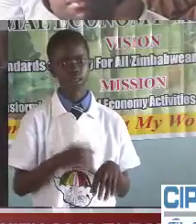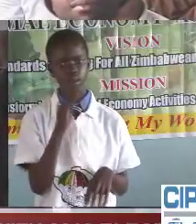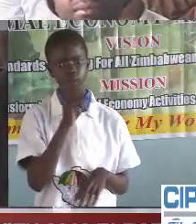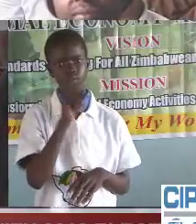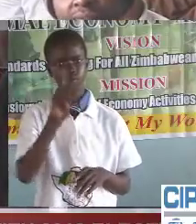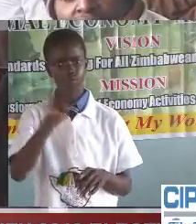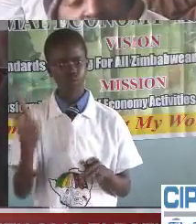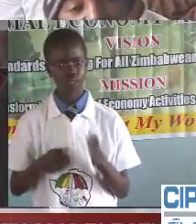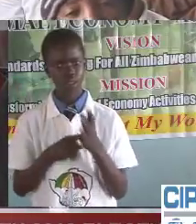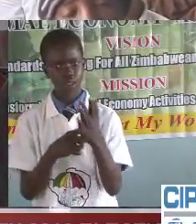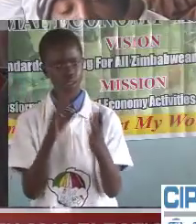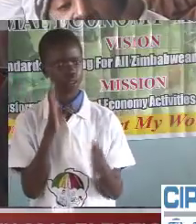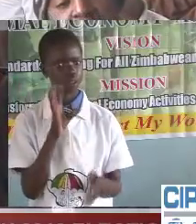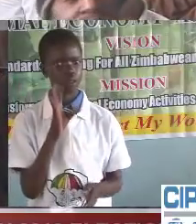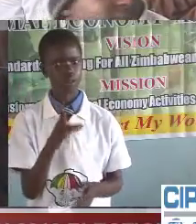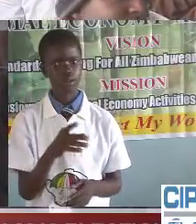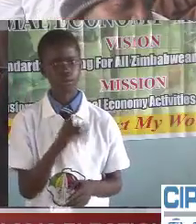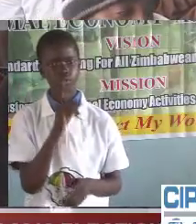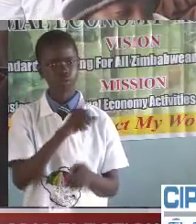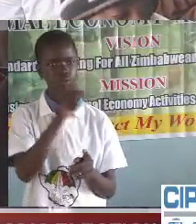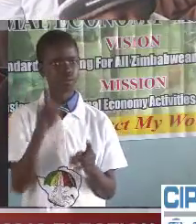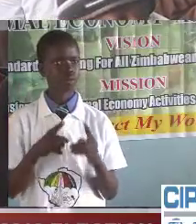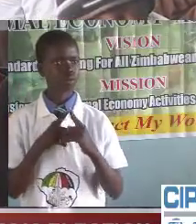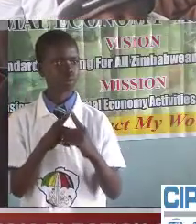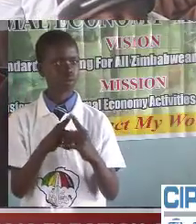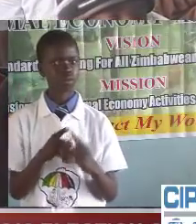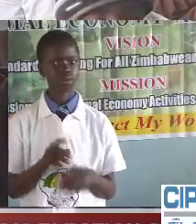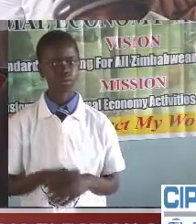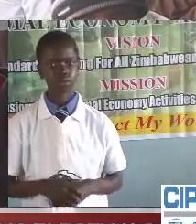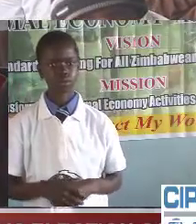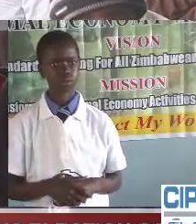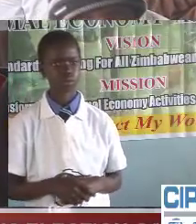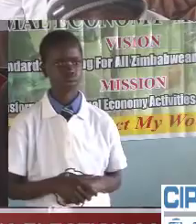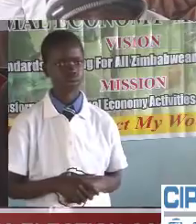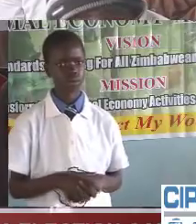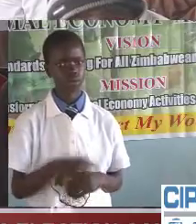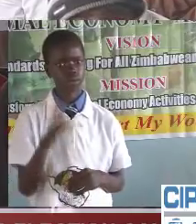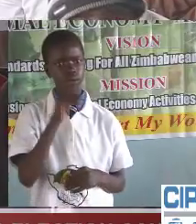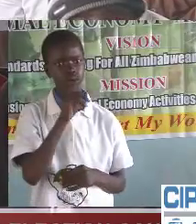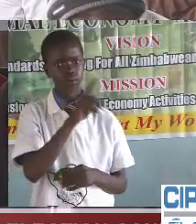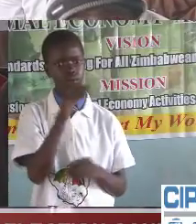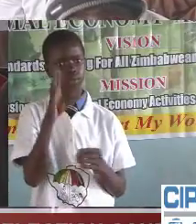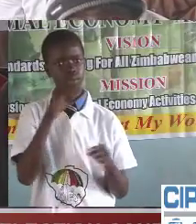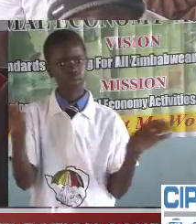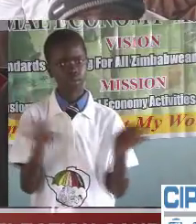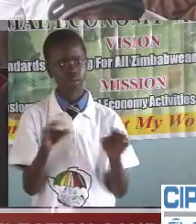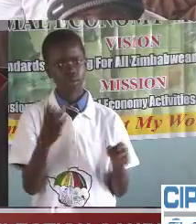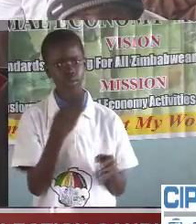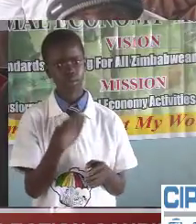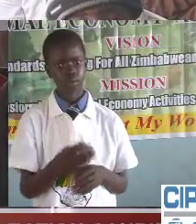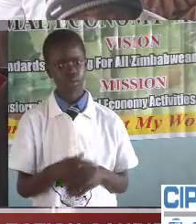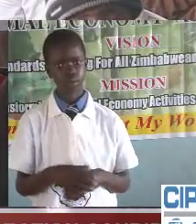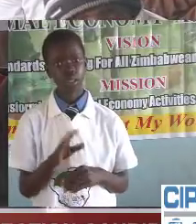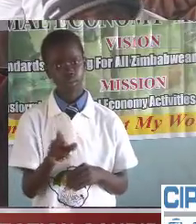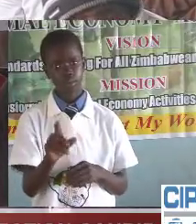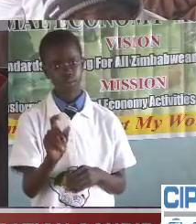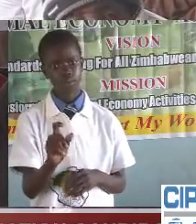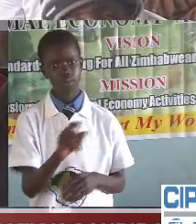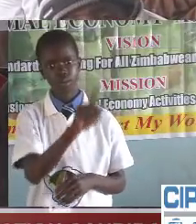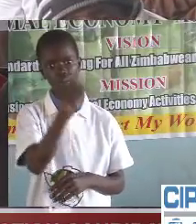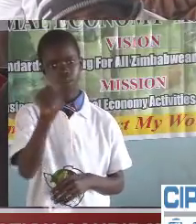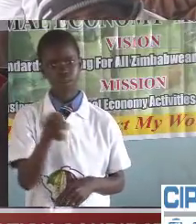kuti isu sevanhu vanorarama neurema taane nguva yakareba chaizvo tichingoshandira pasina. Hanzi mapolicies enyu